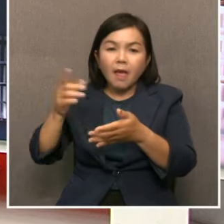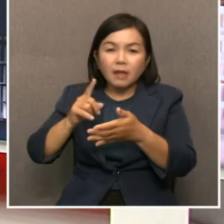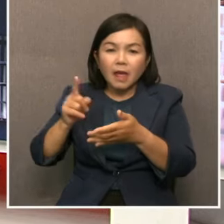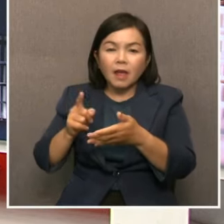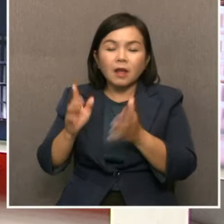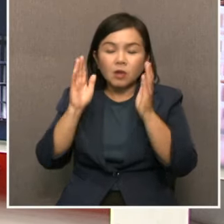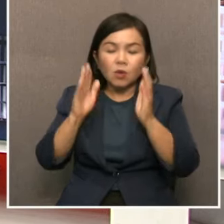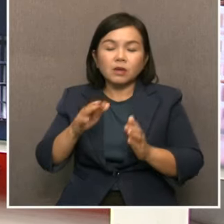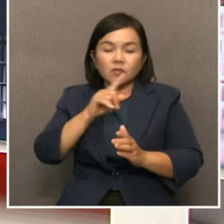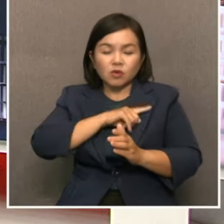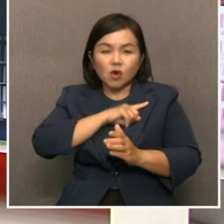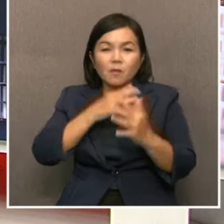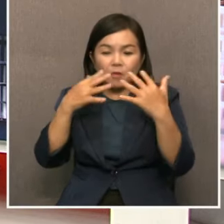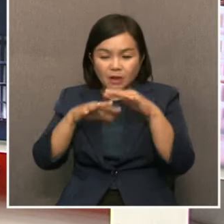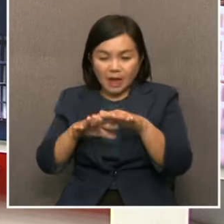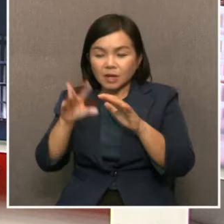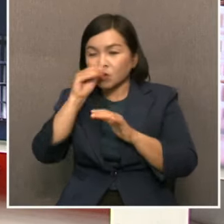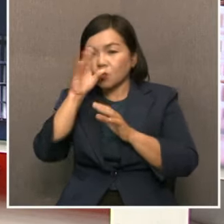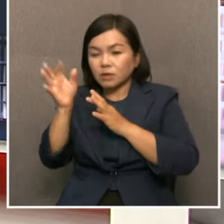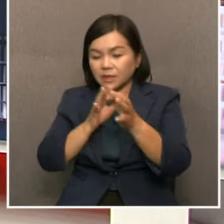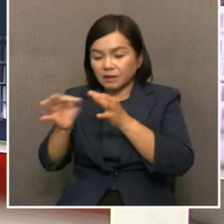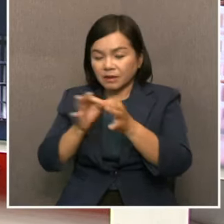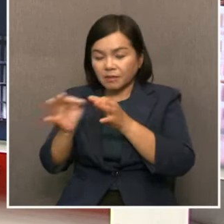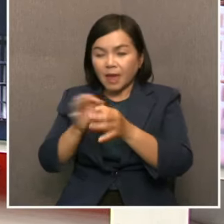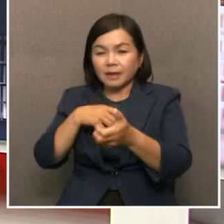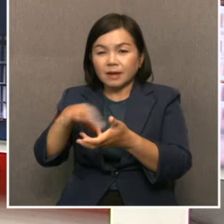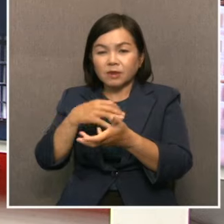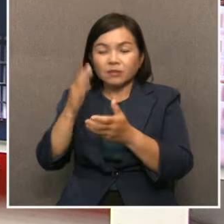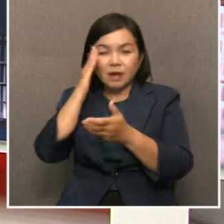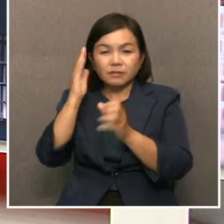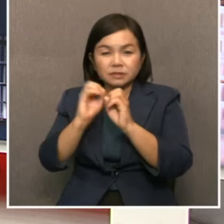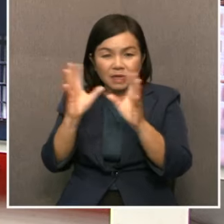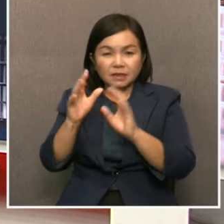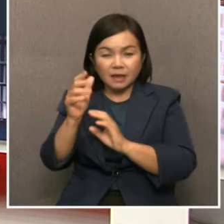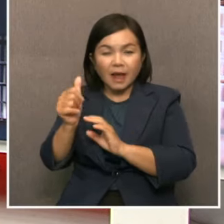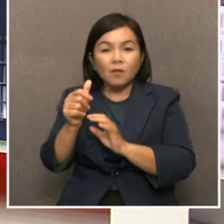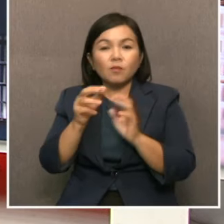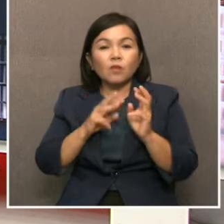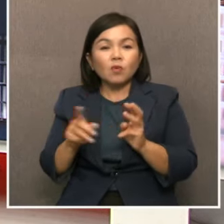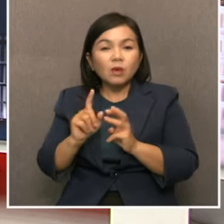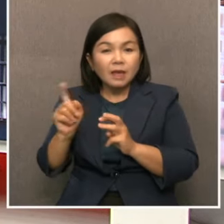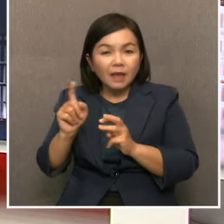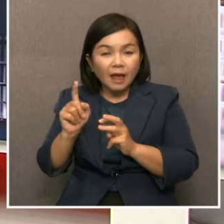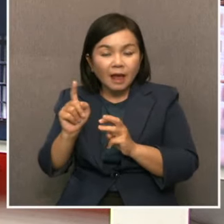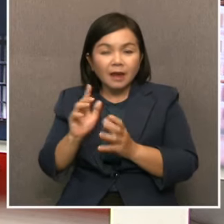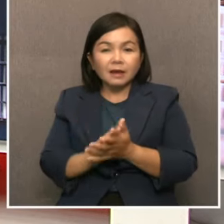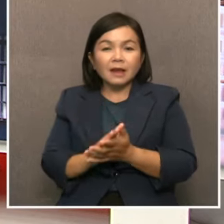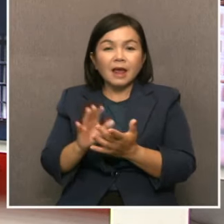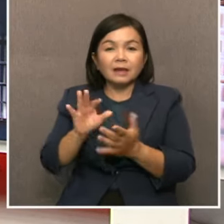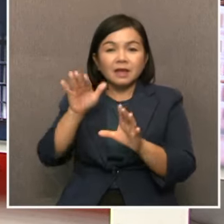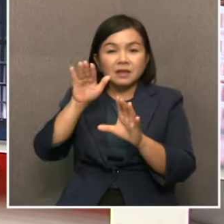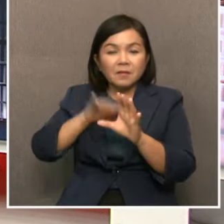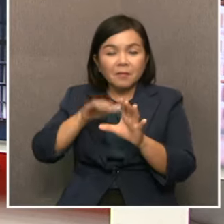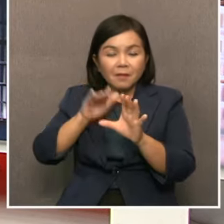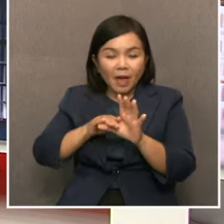ในแต่ละพื้นที่จะสามารถให้คำตอบกับคุณผู้ชมได้ค่ะนี่ก็เป็น1ช่องทางนะคะที่เราเน้นย้ำคุณผู้ชมค่ะนอกเหนือจากนี้แล้วนะคะส